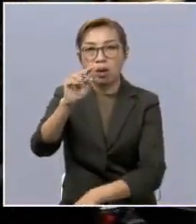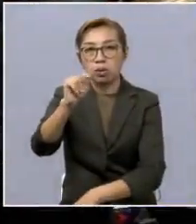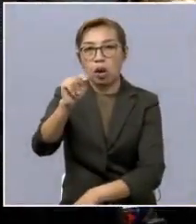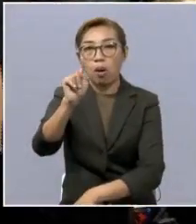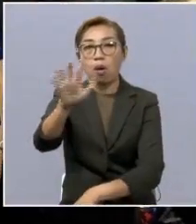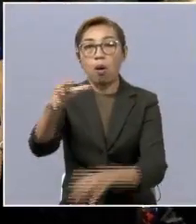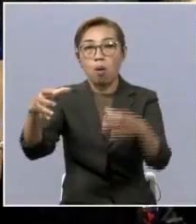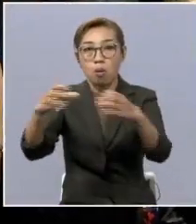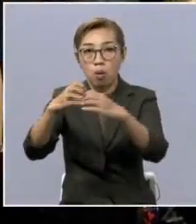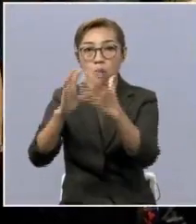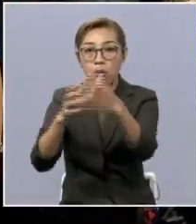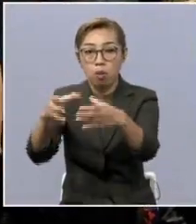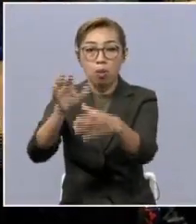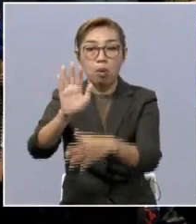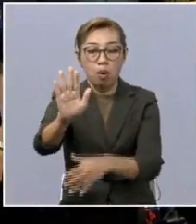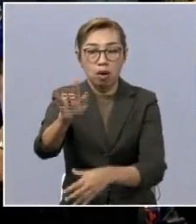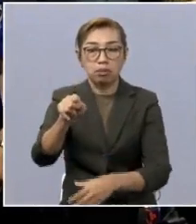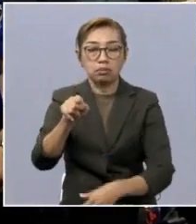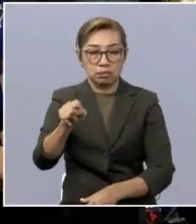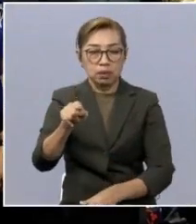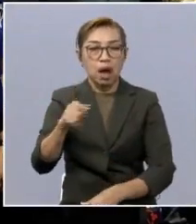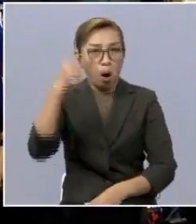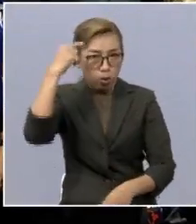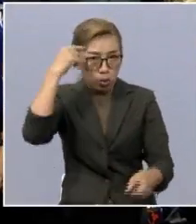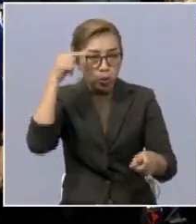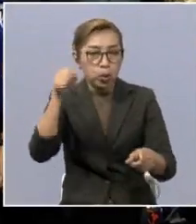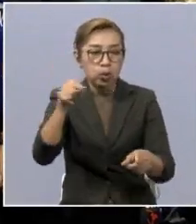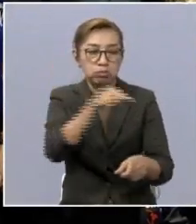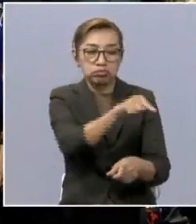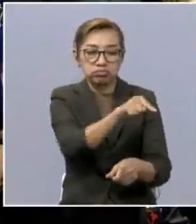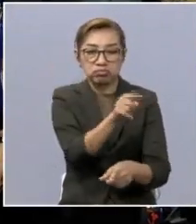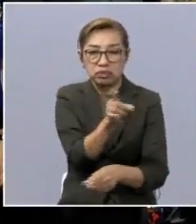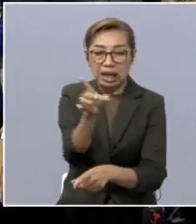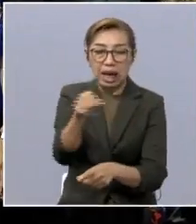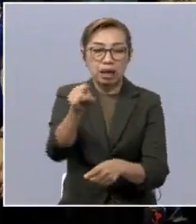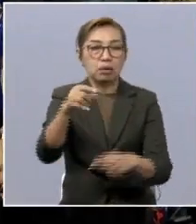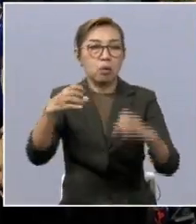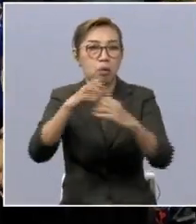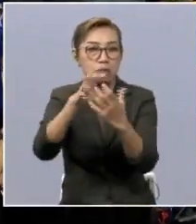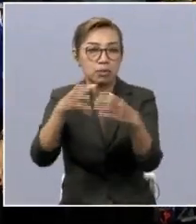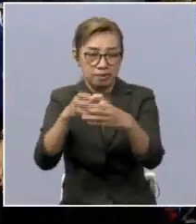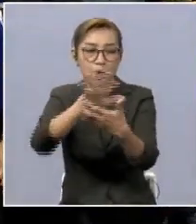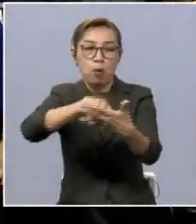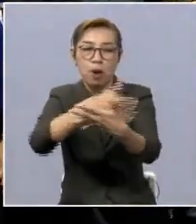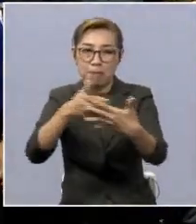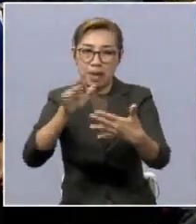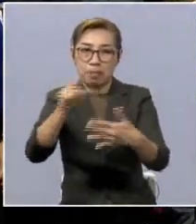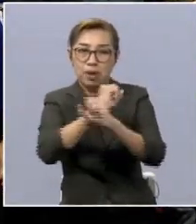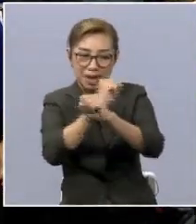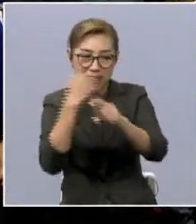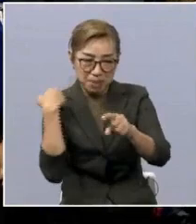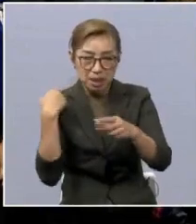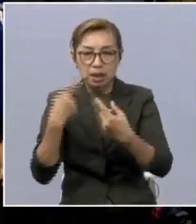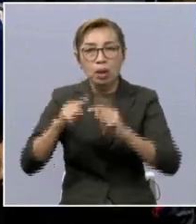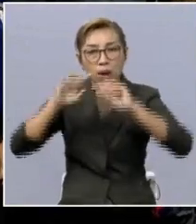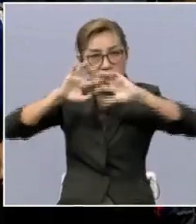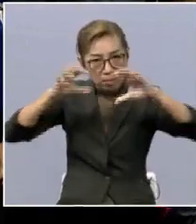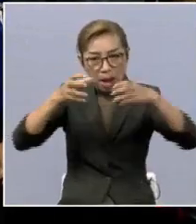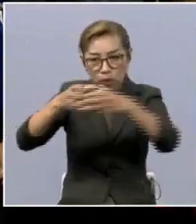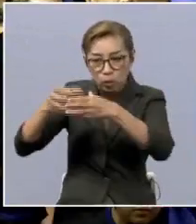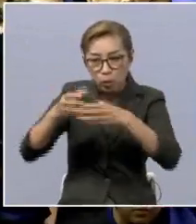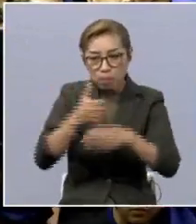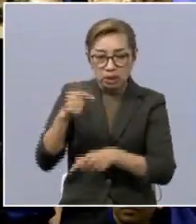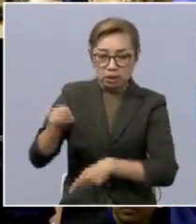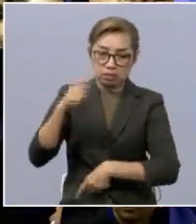นามเลือกตั้งภูมิใจไทยเองก็วางเกมรับมือของตัวเองไว้แล้วขณะที่พรรคร่วมรัฐบาลอื่นๆไม่ค่อยเห็นด้วยฮะเพราะม